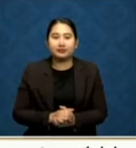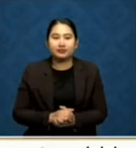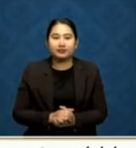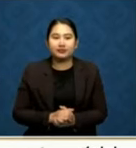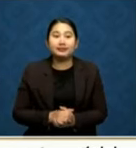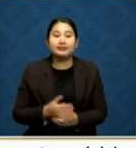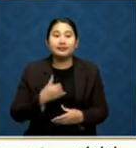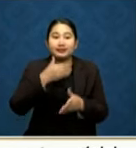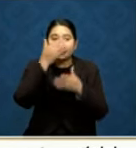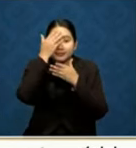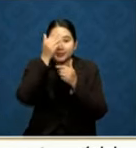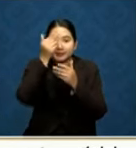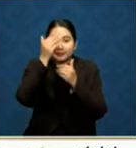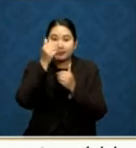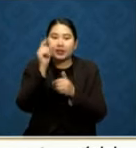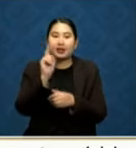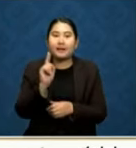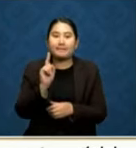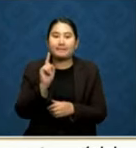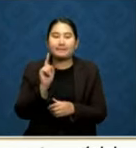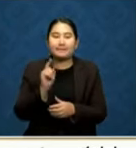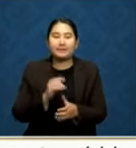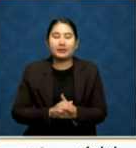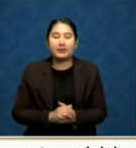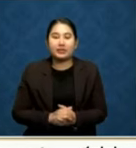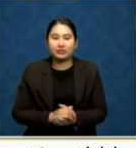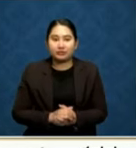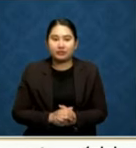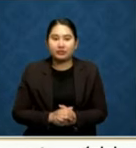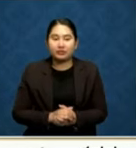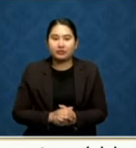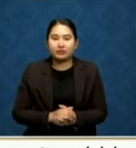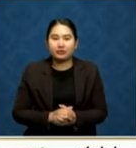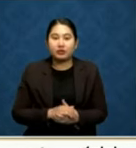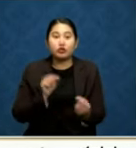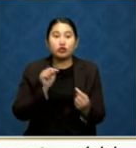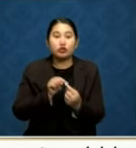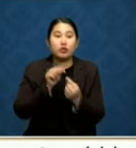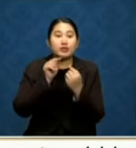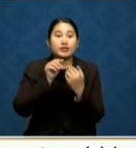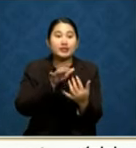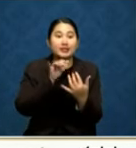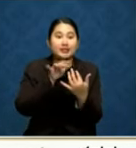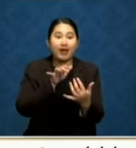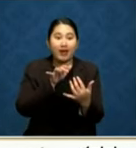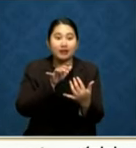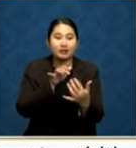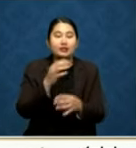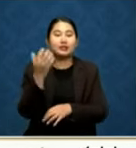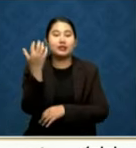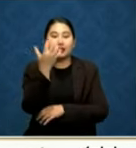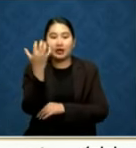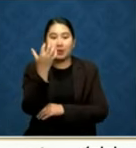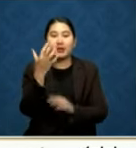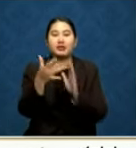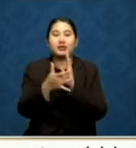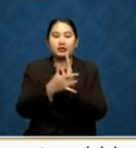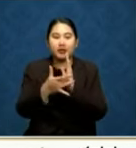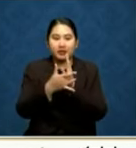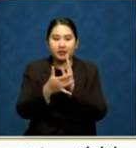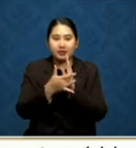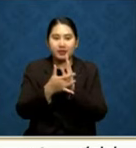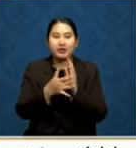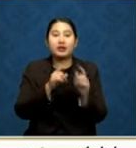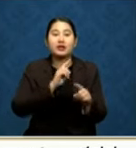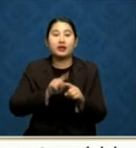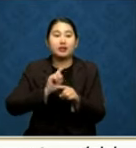ผมสนใจงานในเรื่องการสื่อสารโทรมคมนาคมเทคโโยีและสารสระเทศ